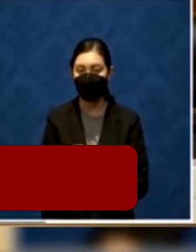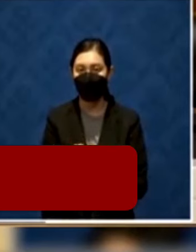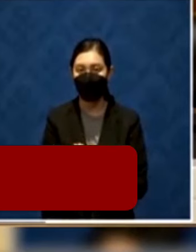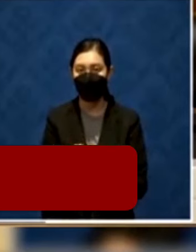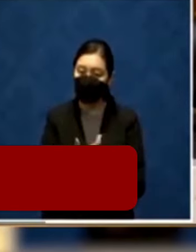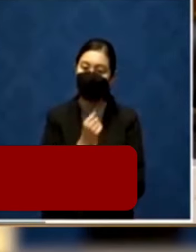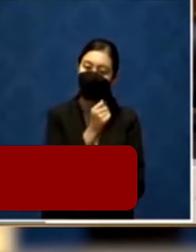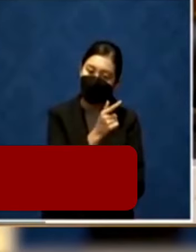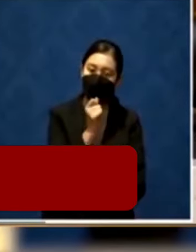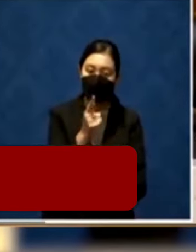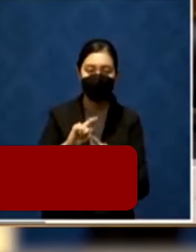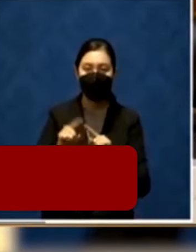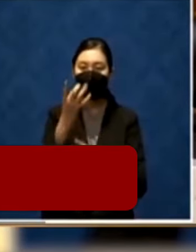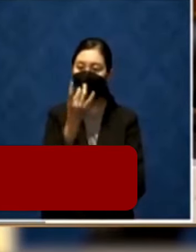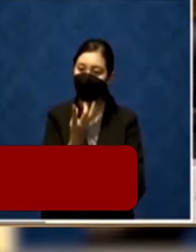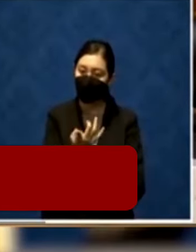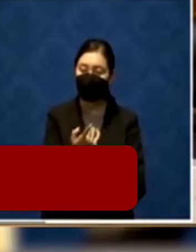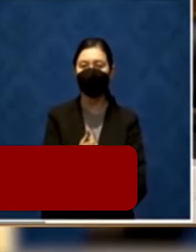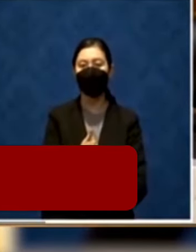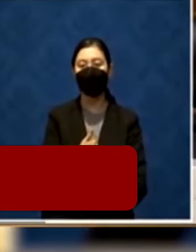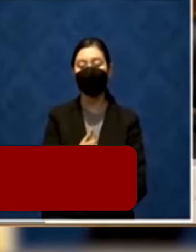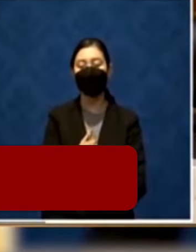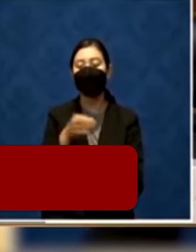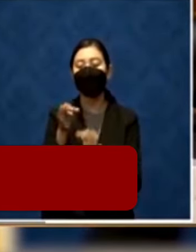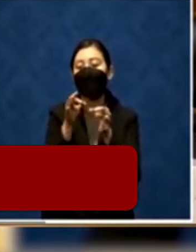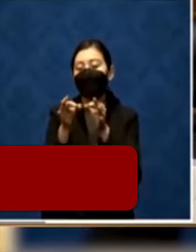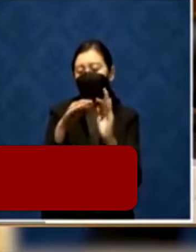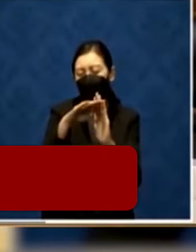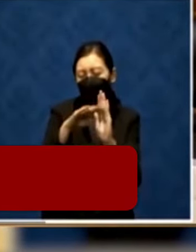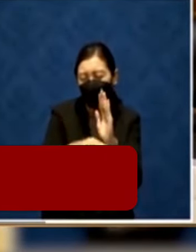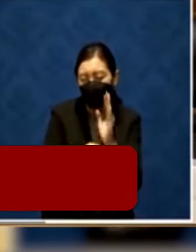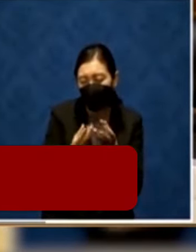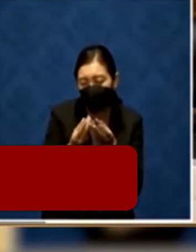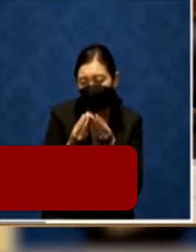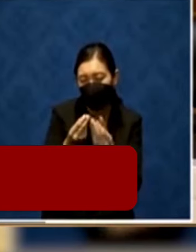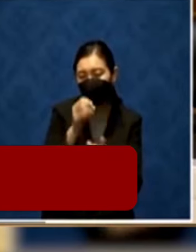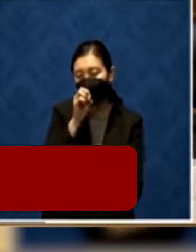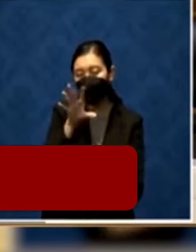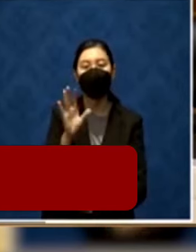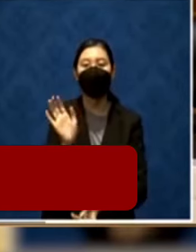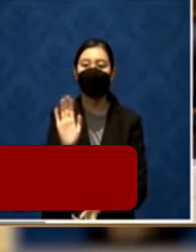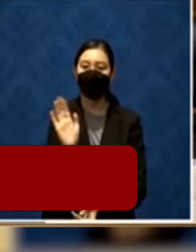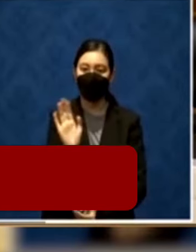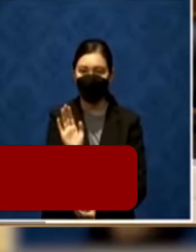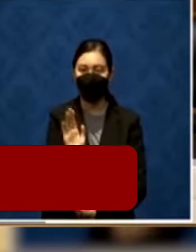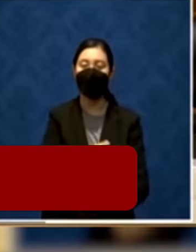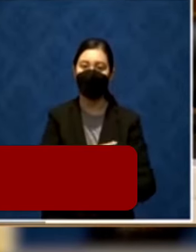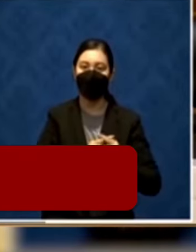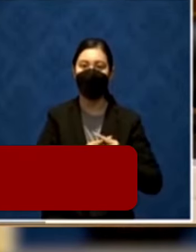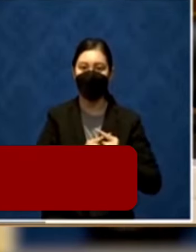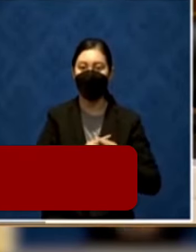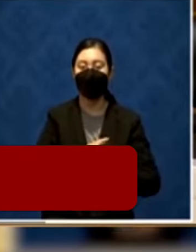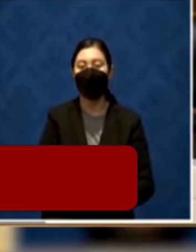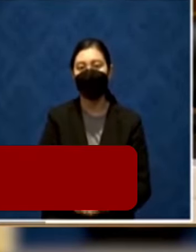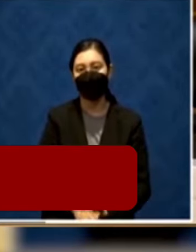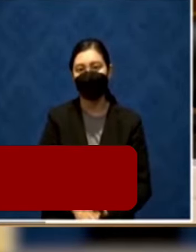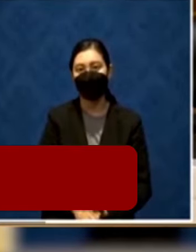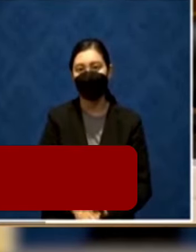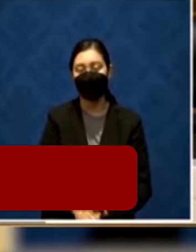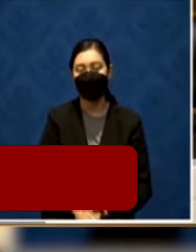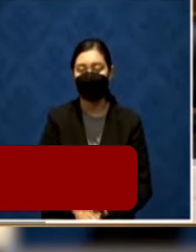ามันจะโยงได้หรือเปล่าพรุ่งนี้เดี๋ยวทนายอั๋นบุรีรัมย์จะไปยื่นเรื่องที่ปปช.ช่วงบ่ายโมงตรงแล้วก็ตอนนี้